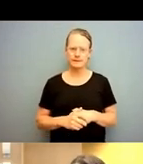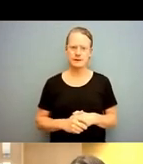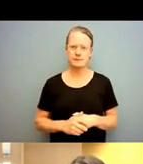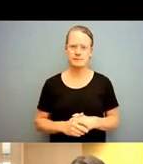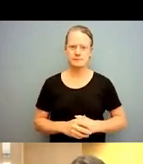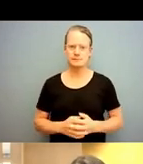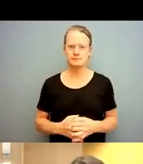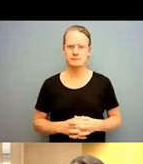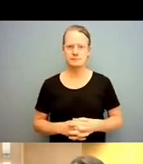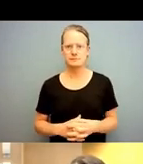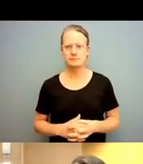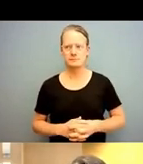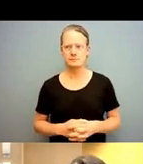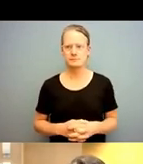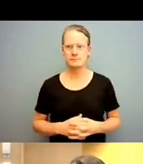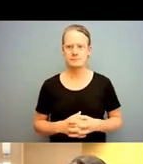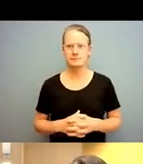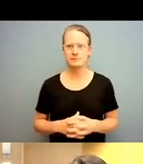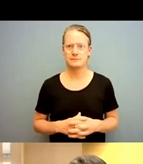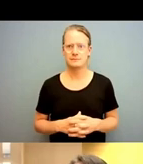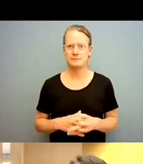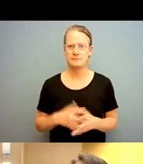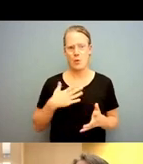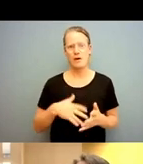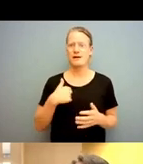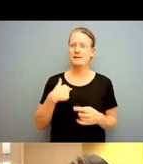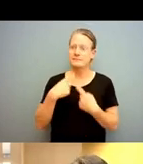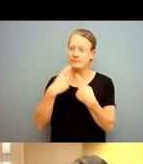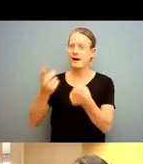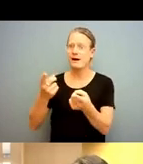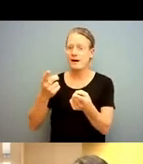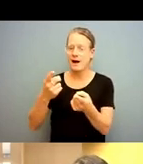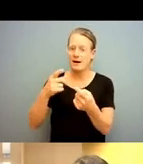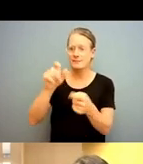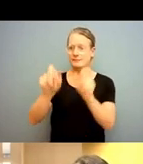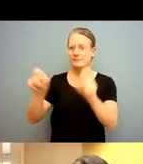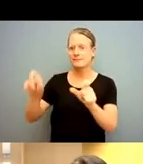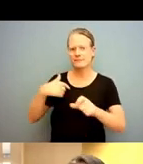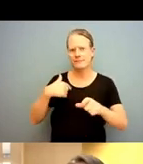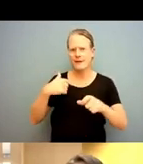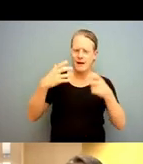ei muihte, kulla mai taita ässiide, tahla hiehpa.